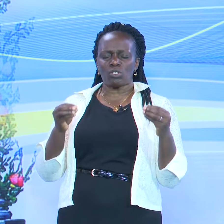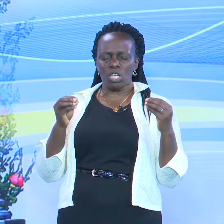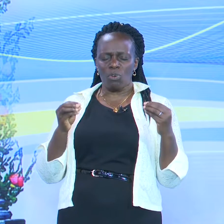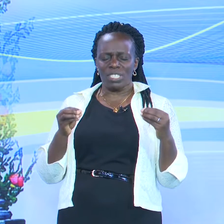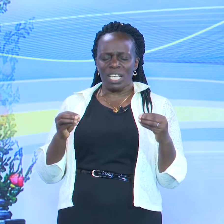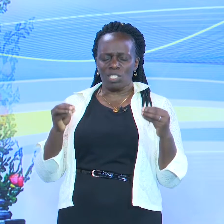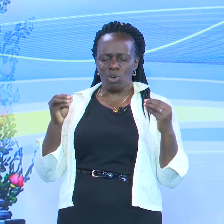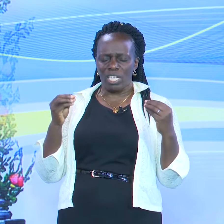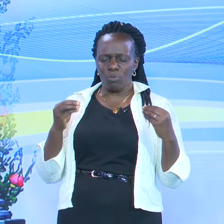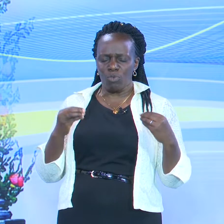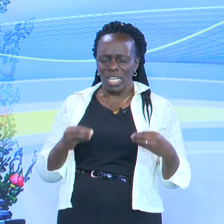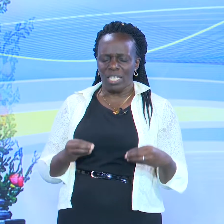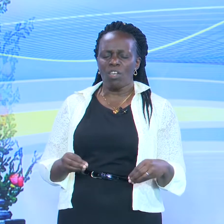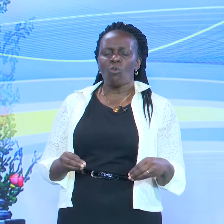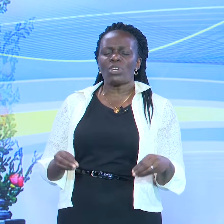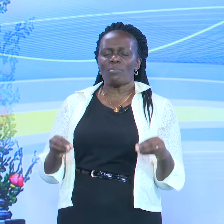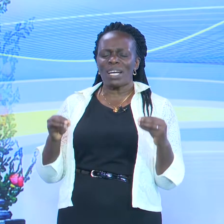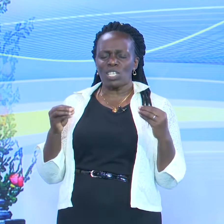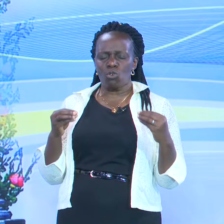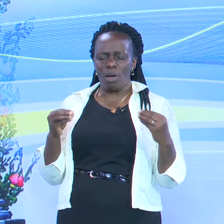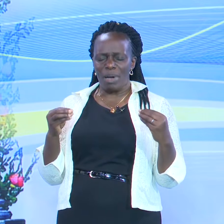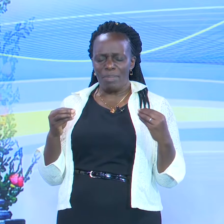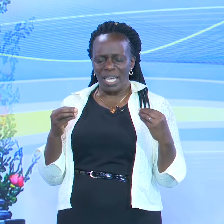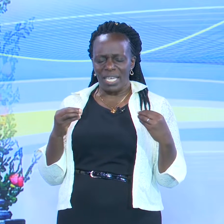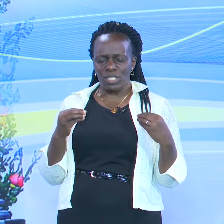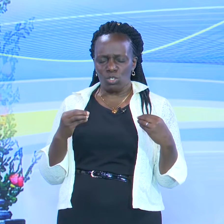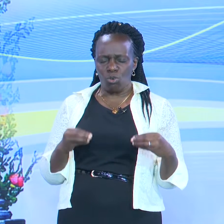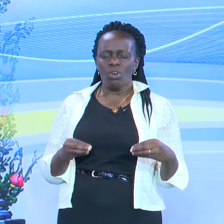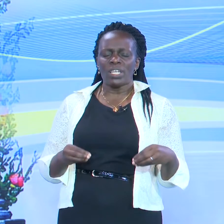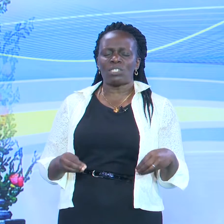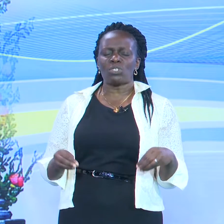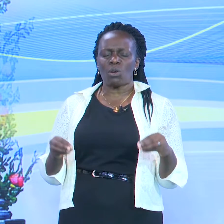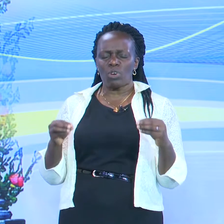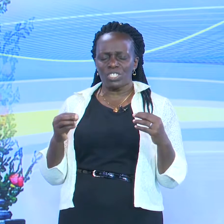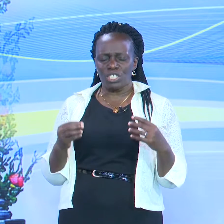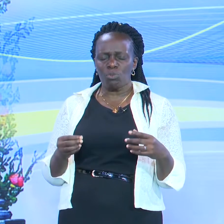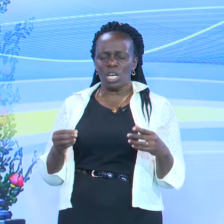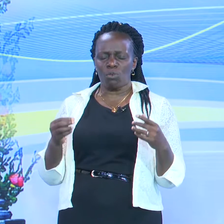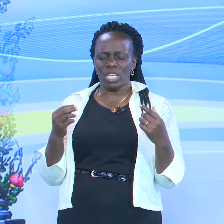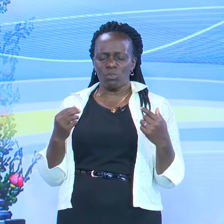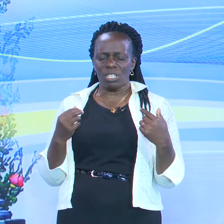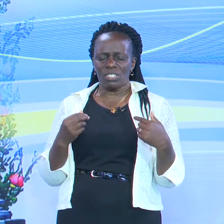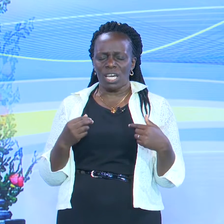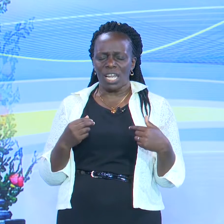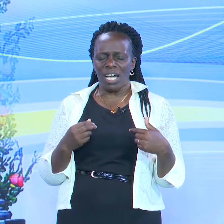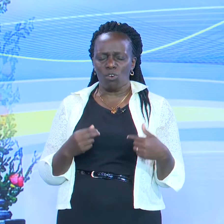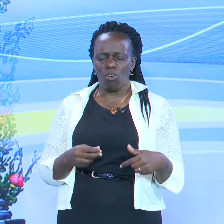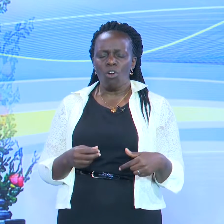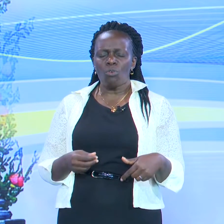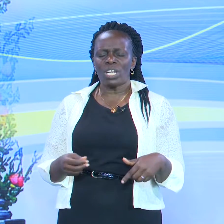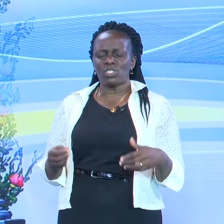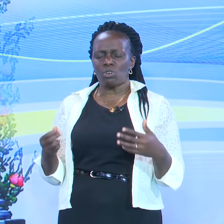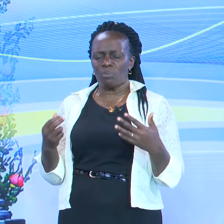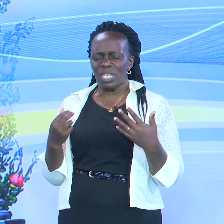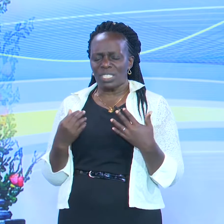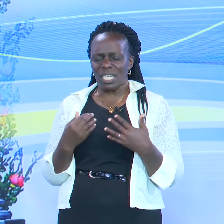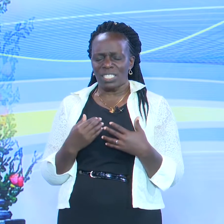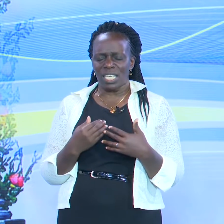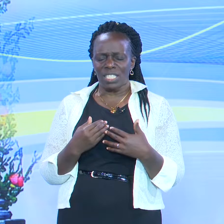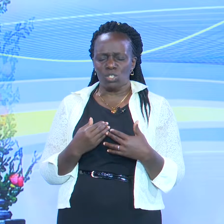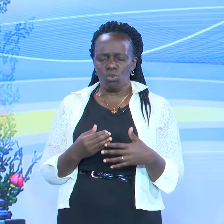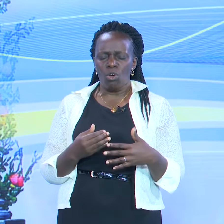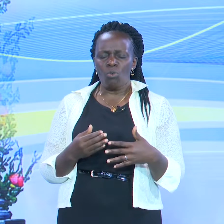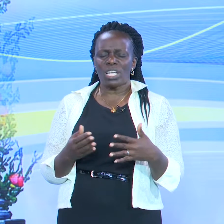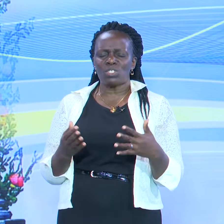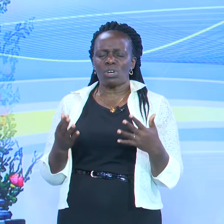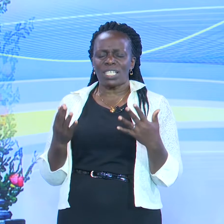ambao tuna wazazi wa kimwili, unabaki kuwa baba yetu na tunakuheshimu na kuliinua jina lako. Unajua mahitaji